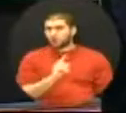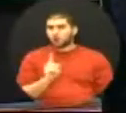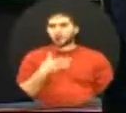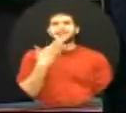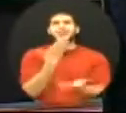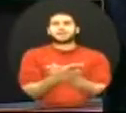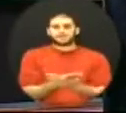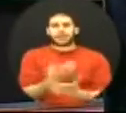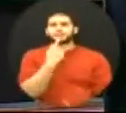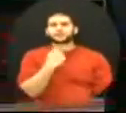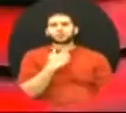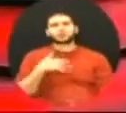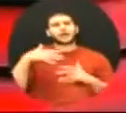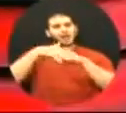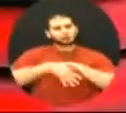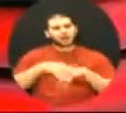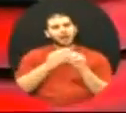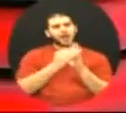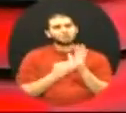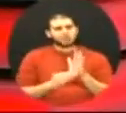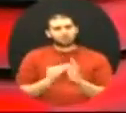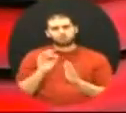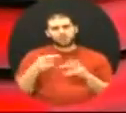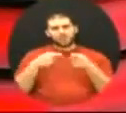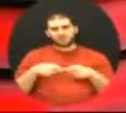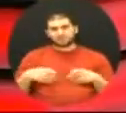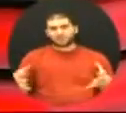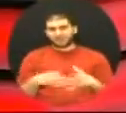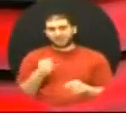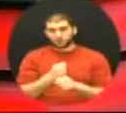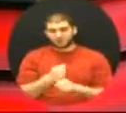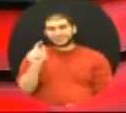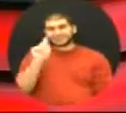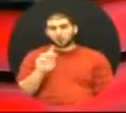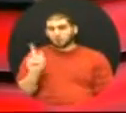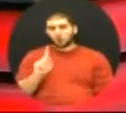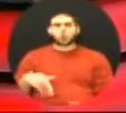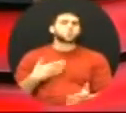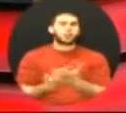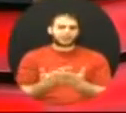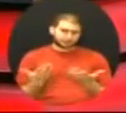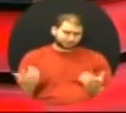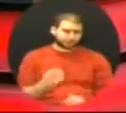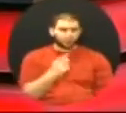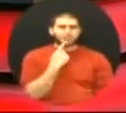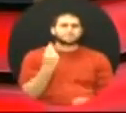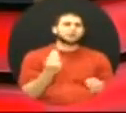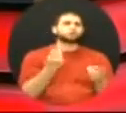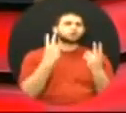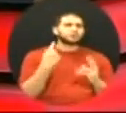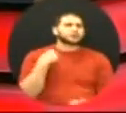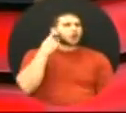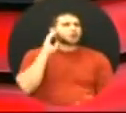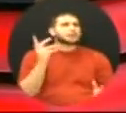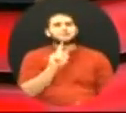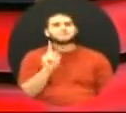ימליץ, הוא אמר, אני רוצה להשפיע על רשימת חברי מפלגת העבודה, זוהיר בהלול לא יומלץ על ידו. הוא אמר משהו חשוב, אני לא יודעת